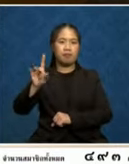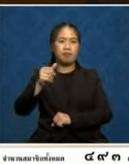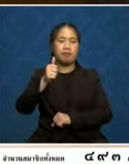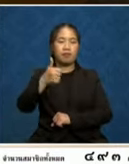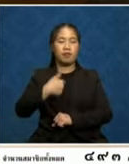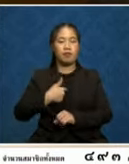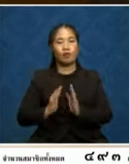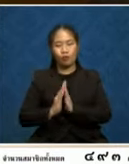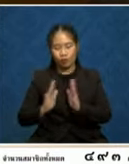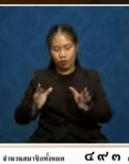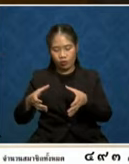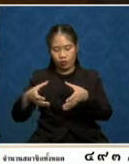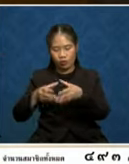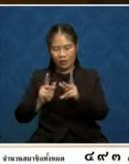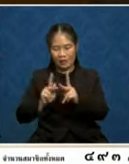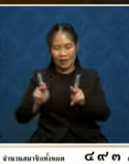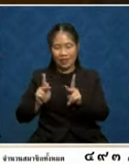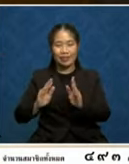ขบคณทานกนมาที่การครับ